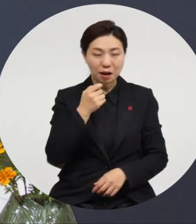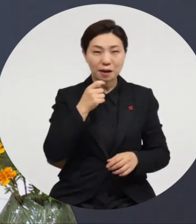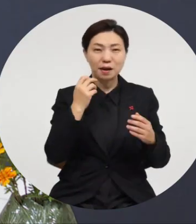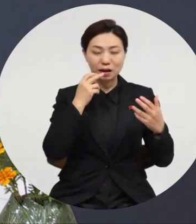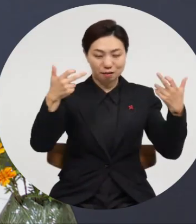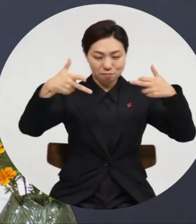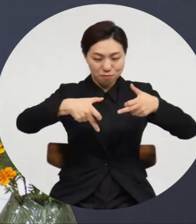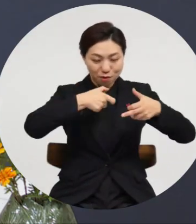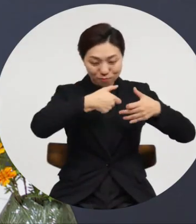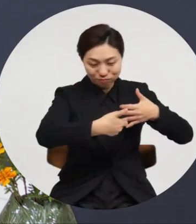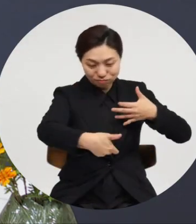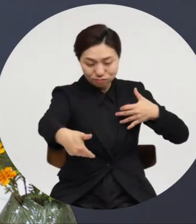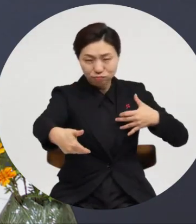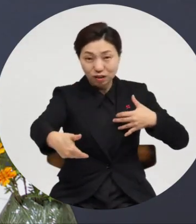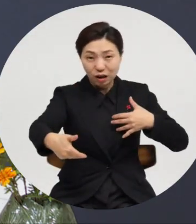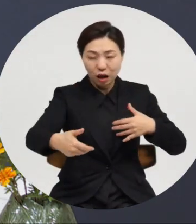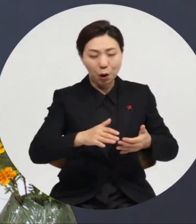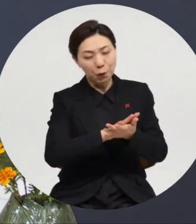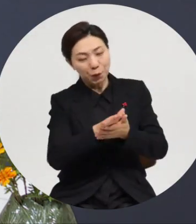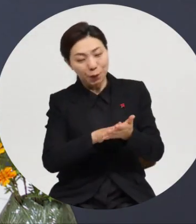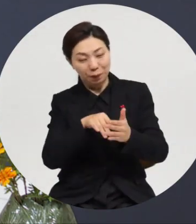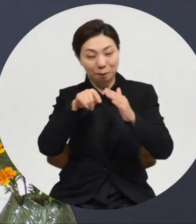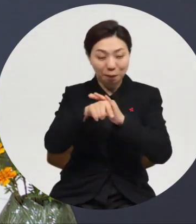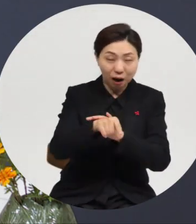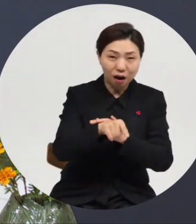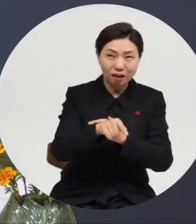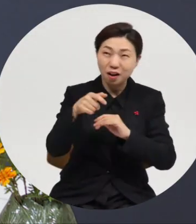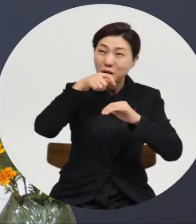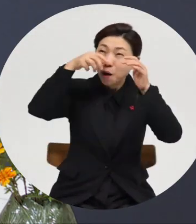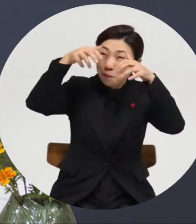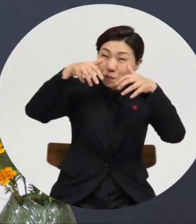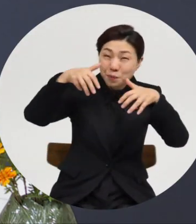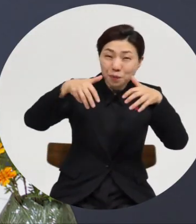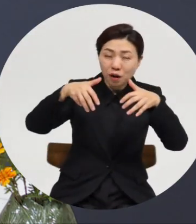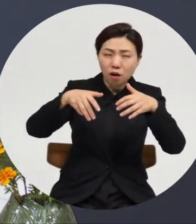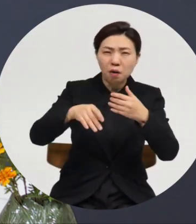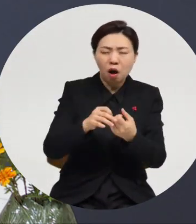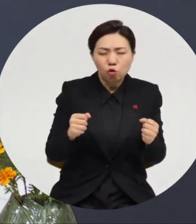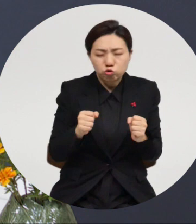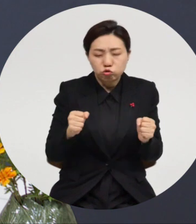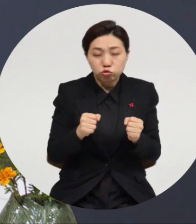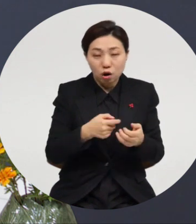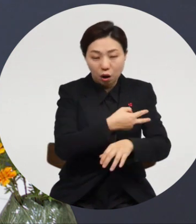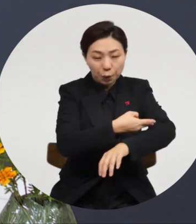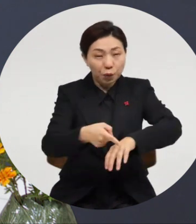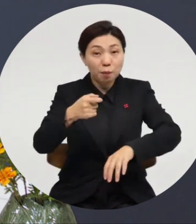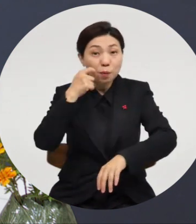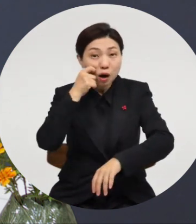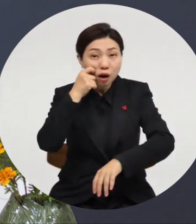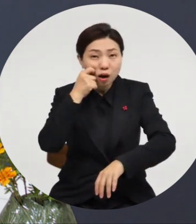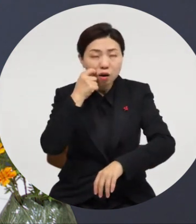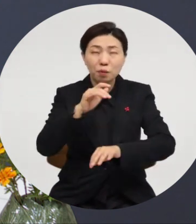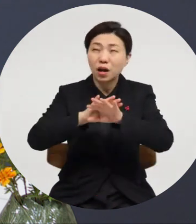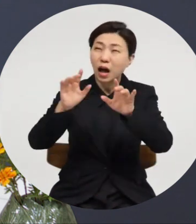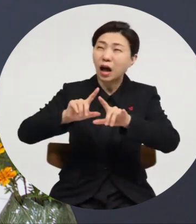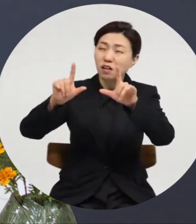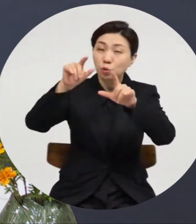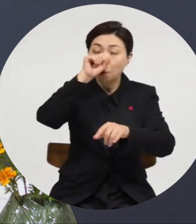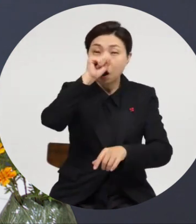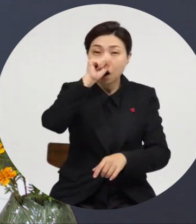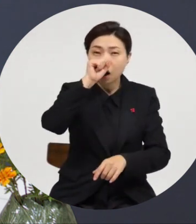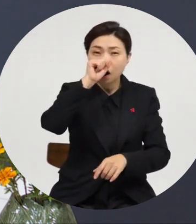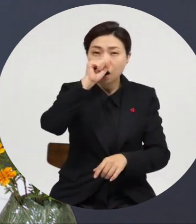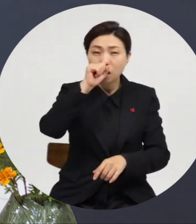좋지. 계곡에 놀러 갔는데 비가 온다. 그러면 추워서 못 견딘다. 그날은